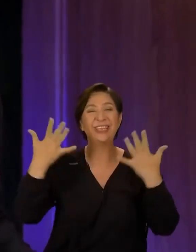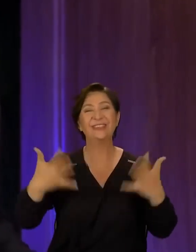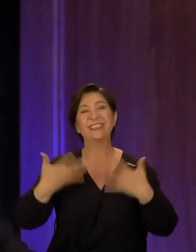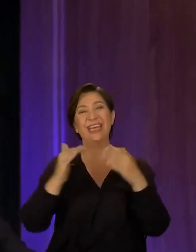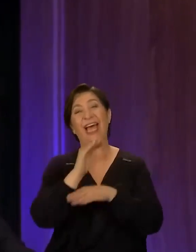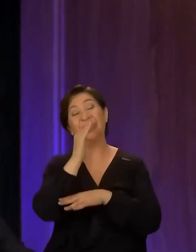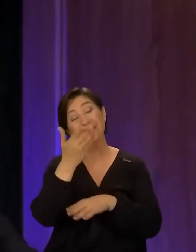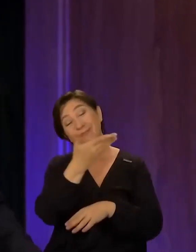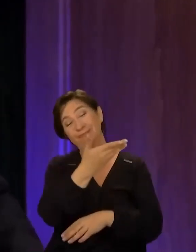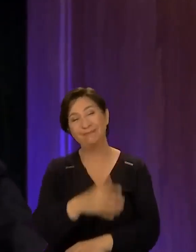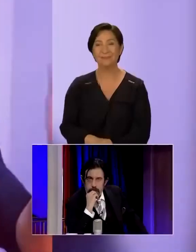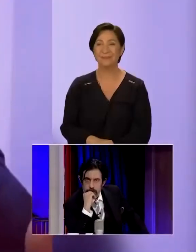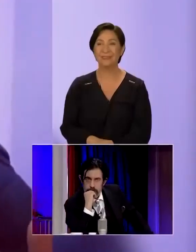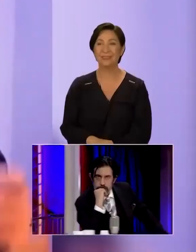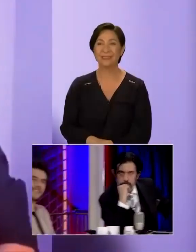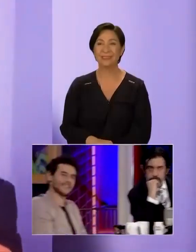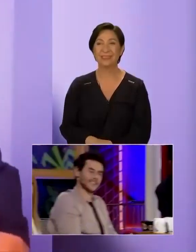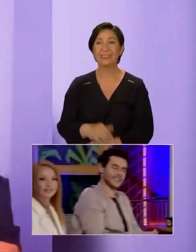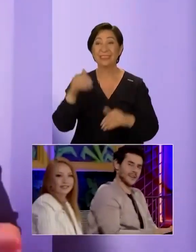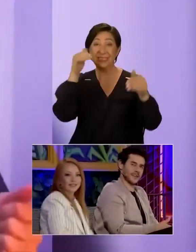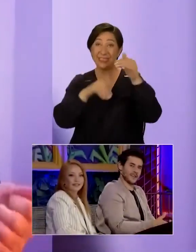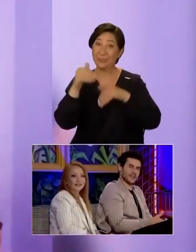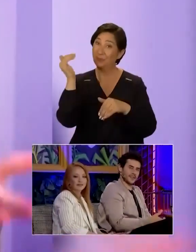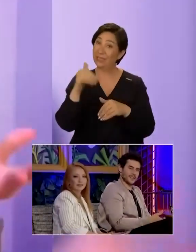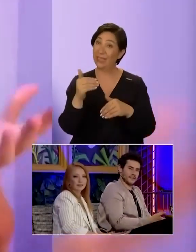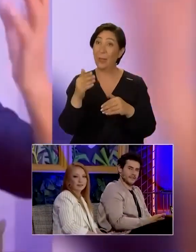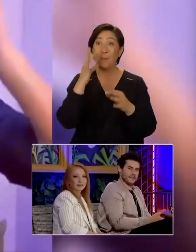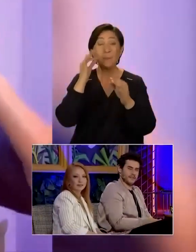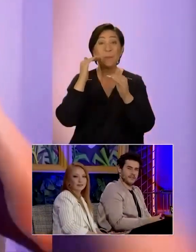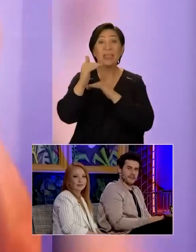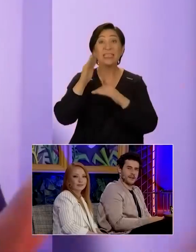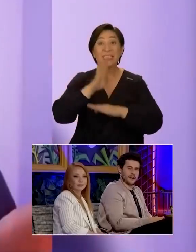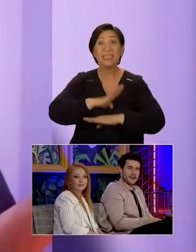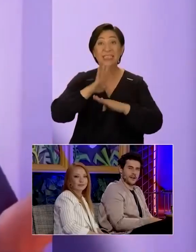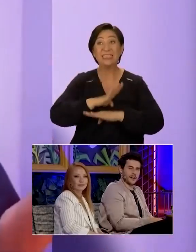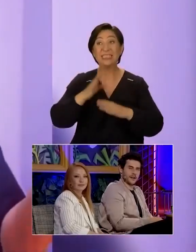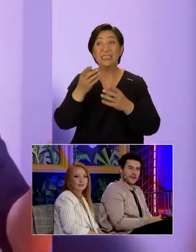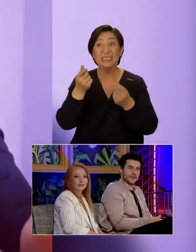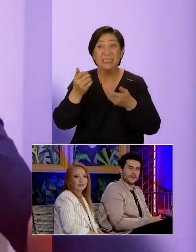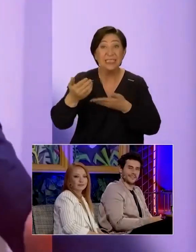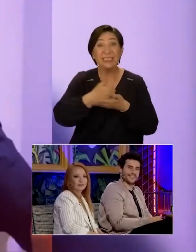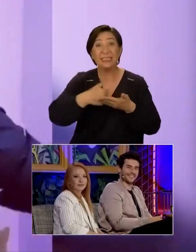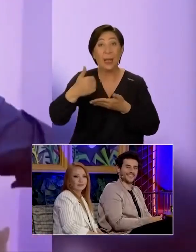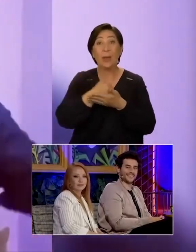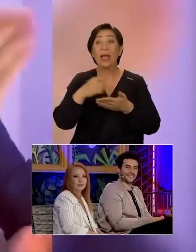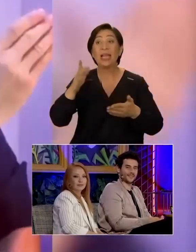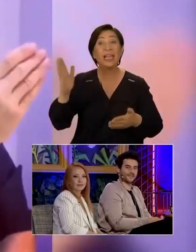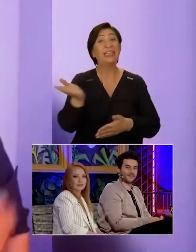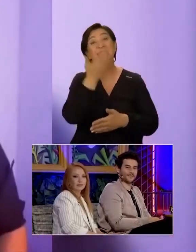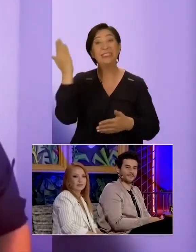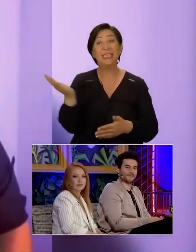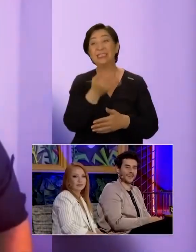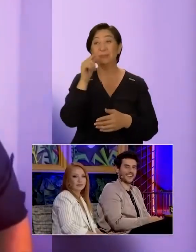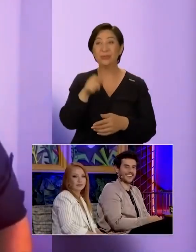dolu bir hayat. Evet. Kiminin derdi seçim? Milletin derdi geçim. Geçin bunları,